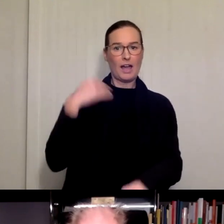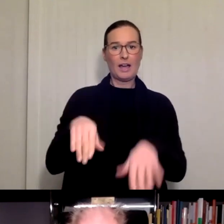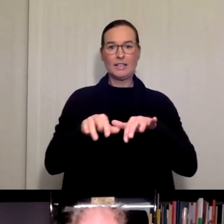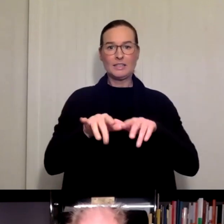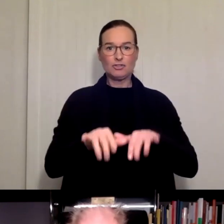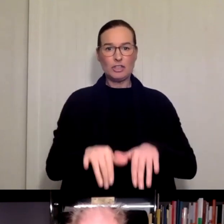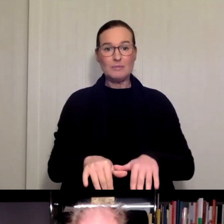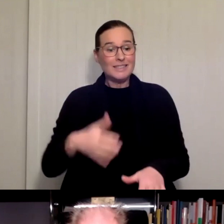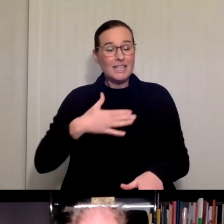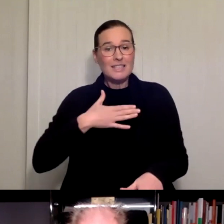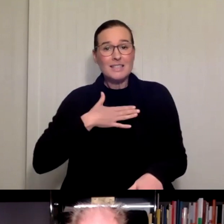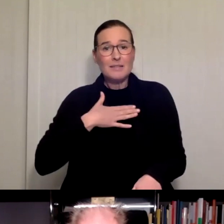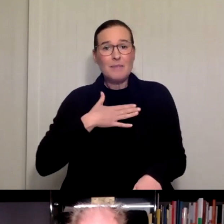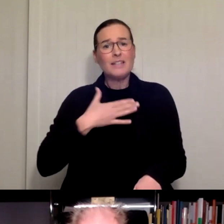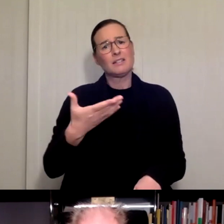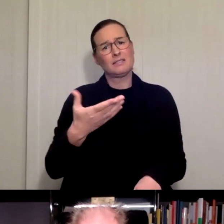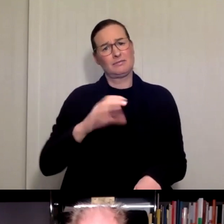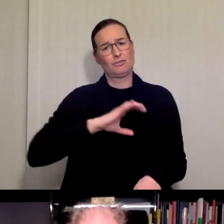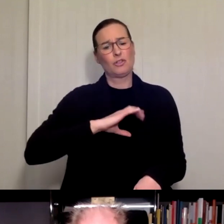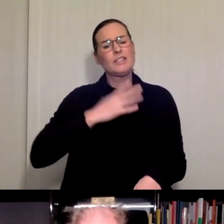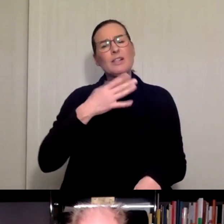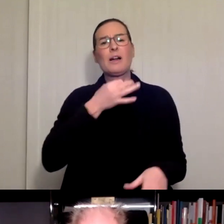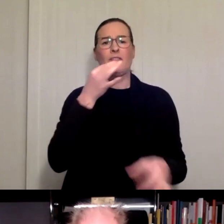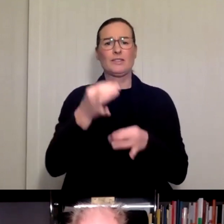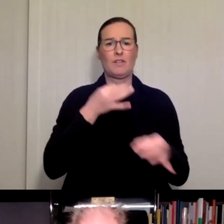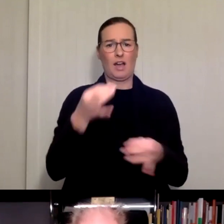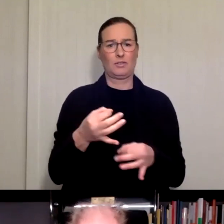Anliegen, miteinander tatsächlich auch ins Gespräch zu kommen.